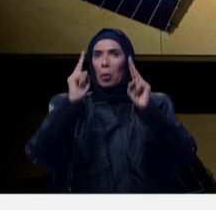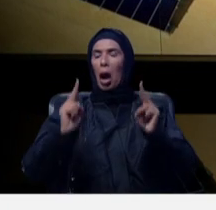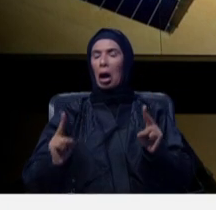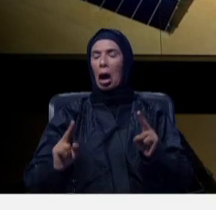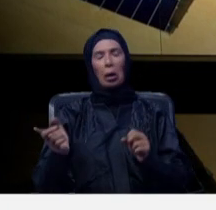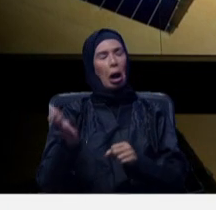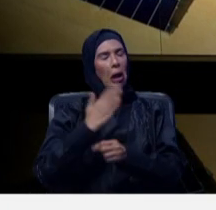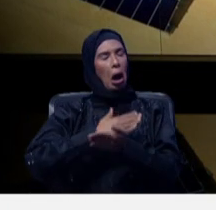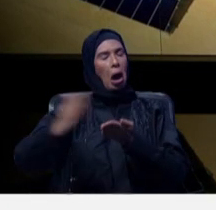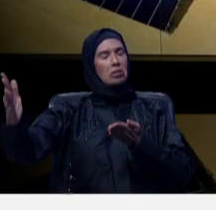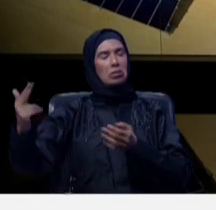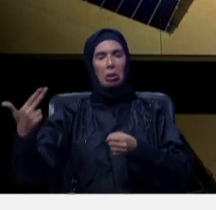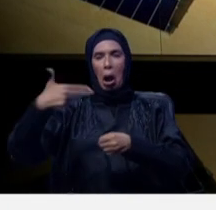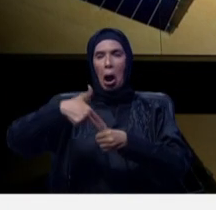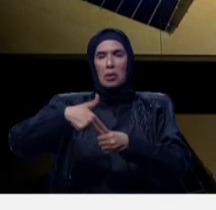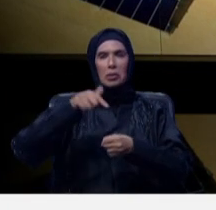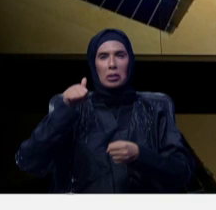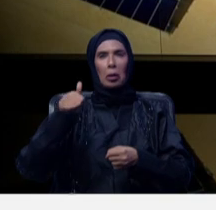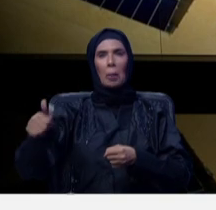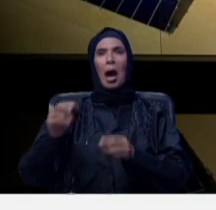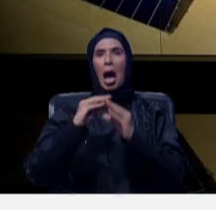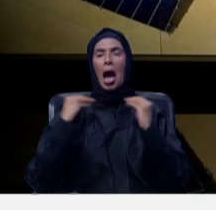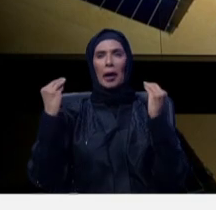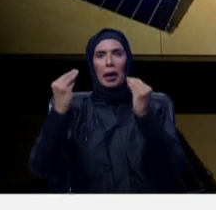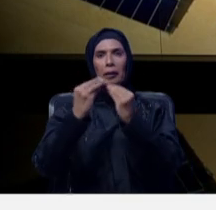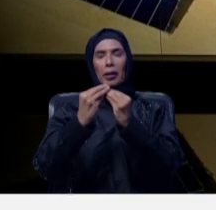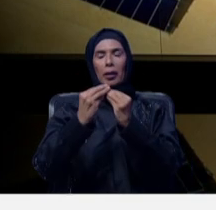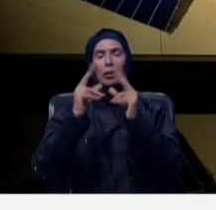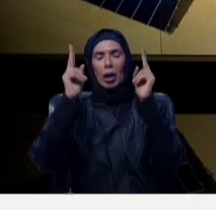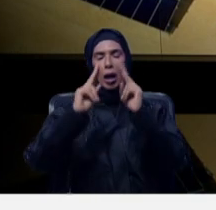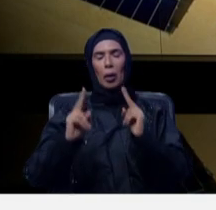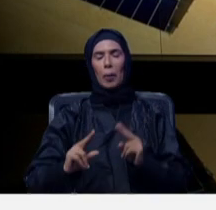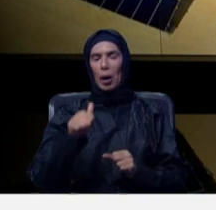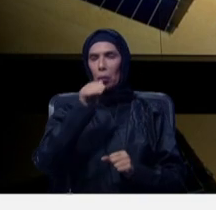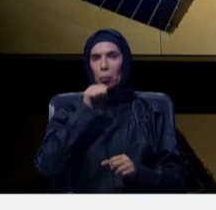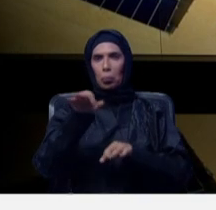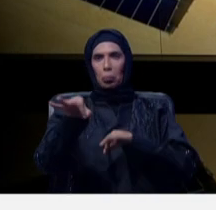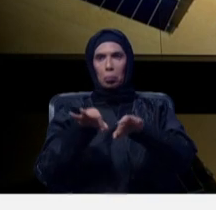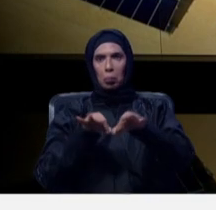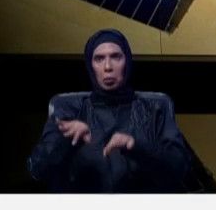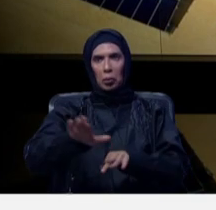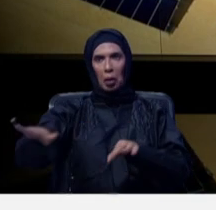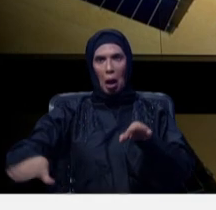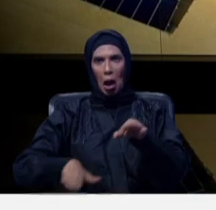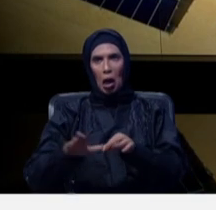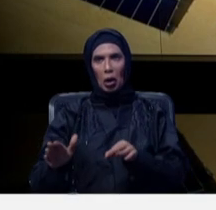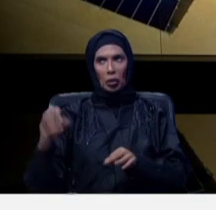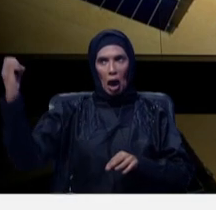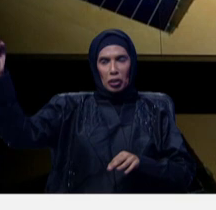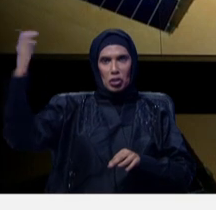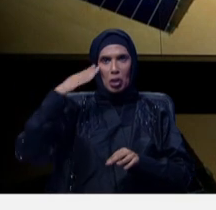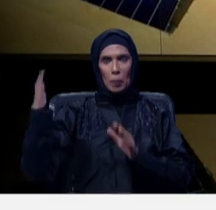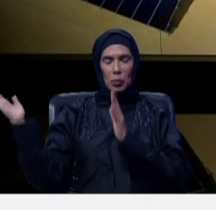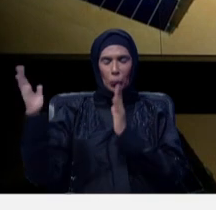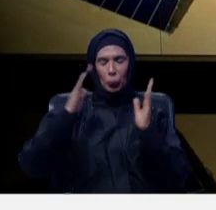بنسبة 100%. اتجهت هيئة الكهرباء والماء إلى الخطة الوطنية للطاقة المتجددة والتي شملت